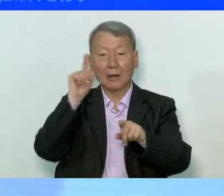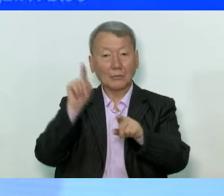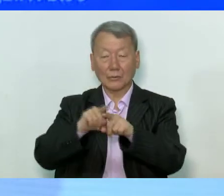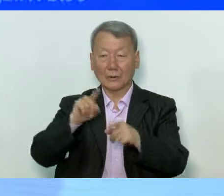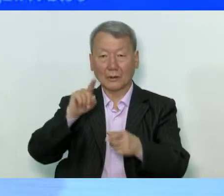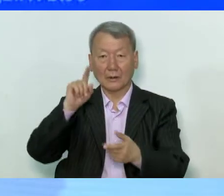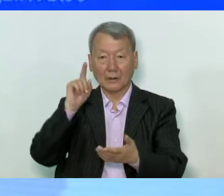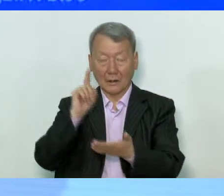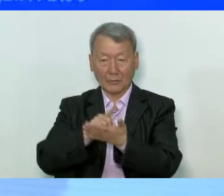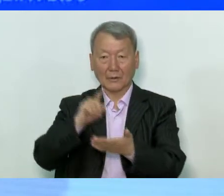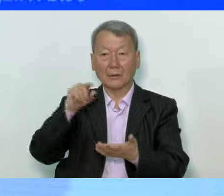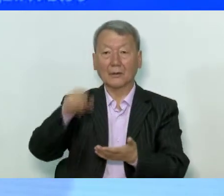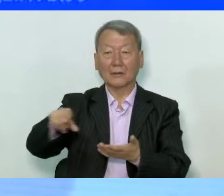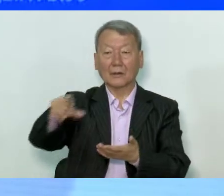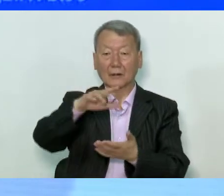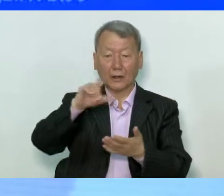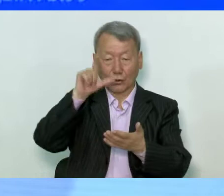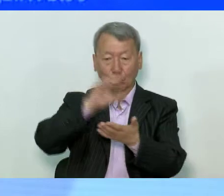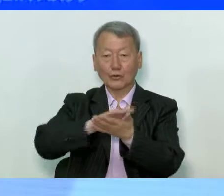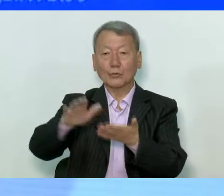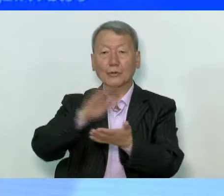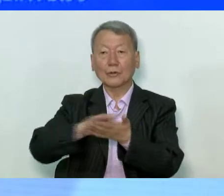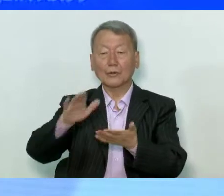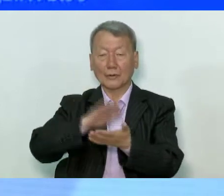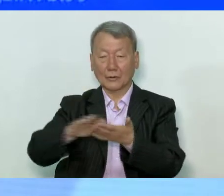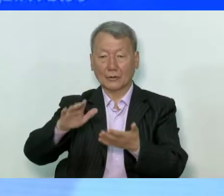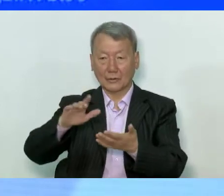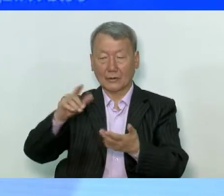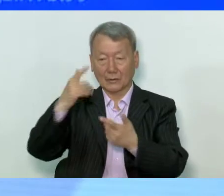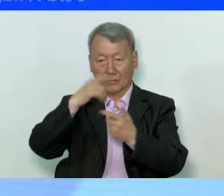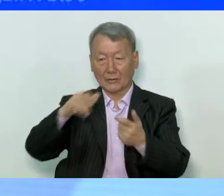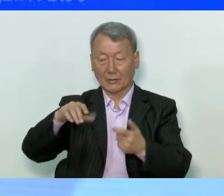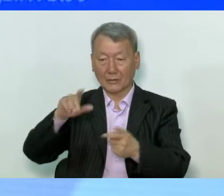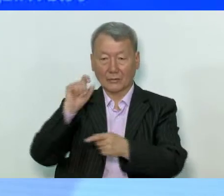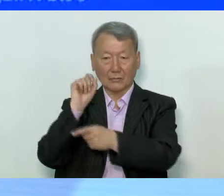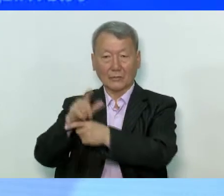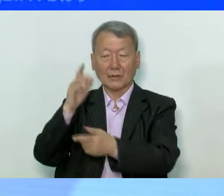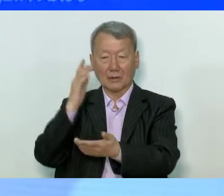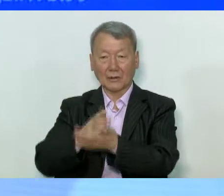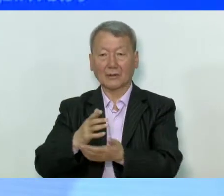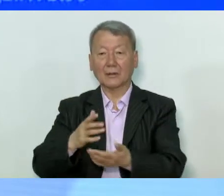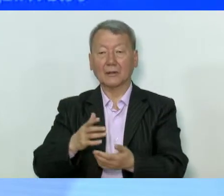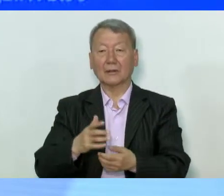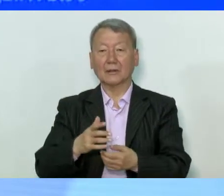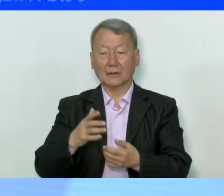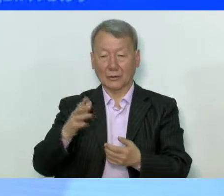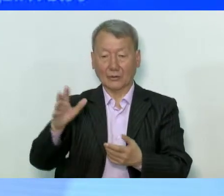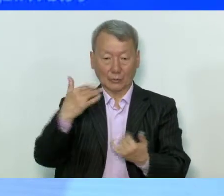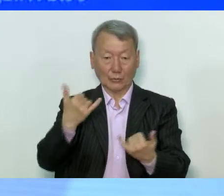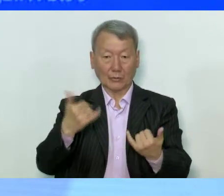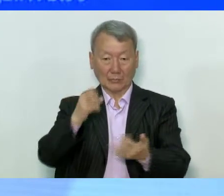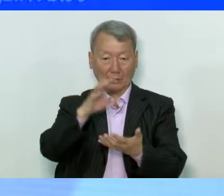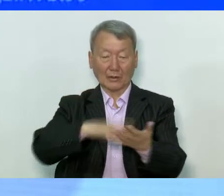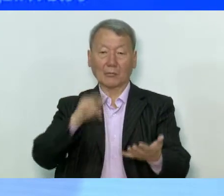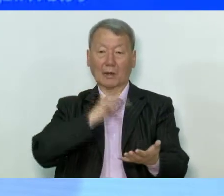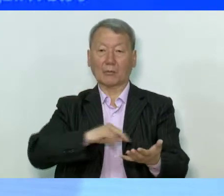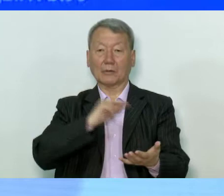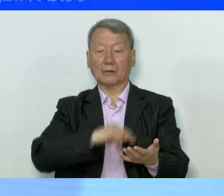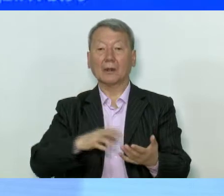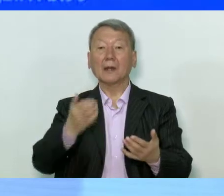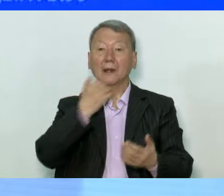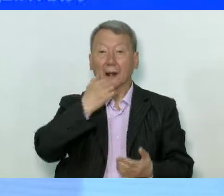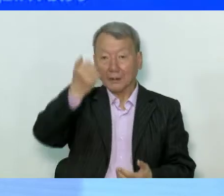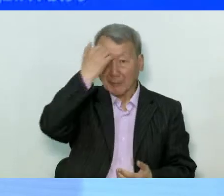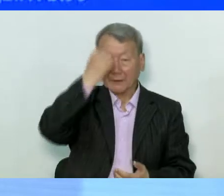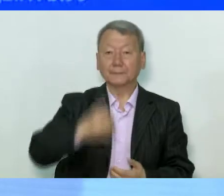милдеттүү түрдө дезинфекция иштерин жасагыла деп талапты коюп атабыз. Ошол боюнча иш алып барып атабыз. Рахмат.